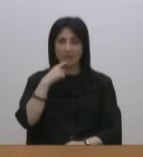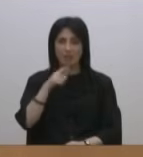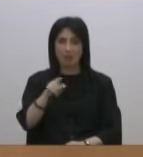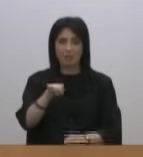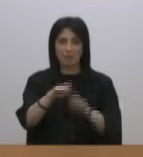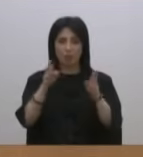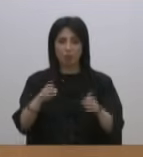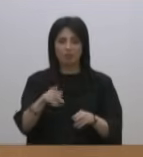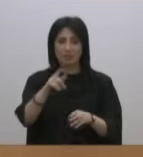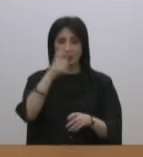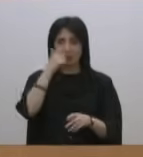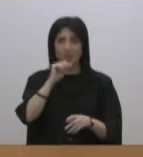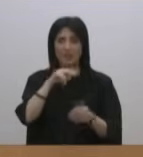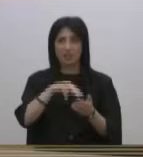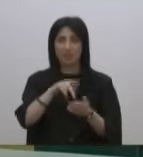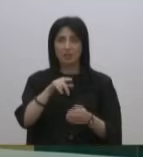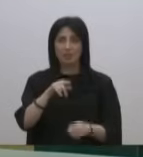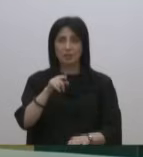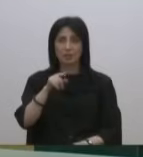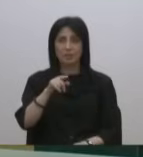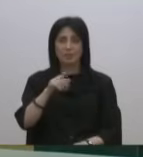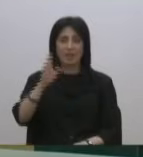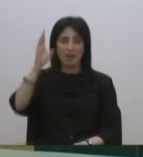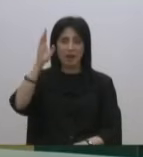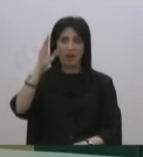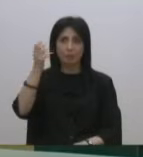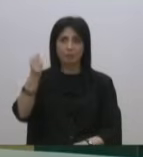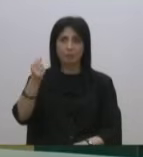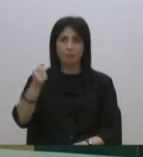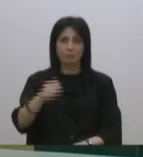ამ ტრიბუნიდან, სადაც ხა ბატონი ანდრი დგას, რომ ხელი აწი